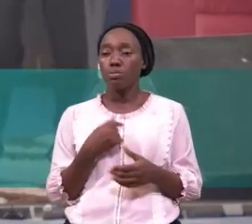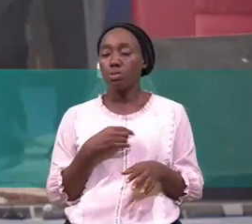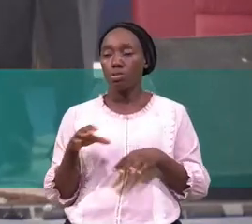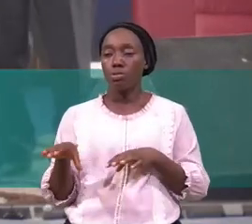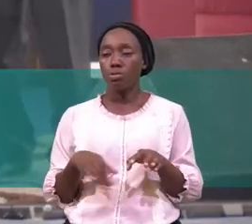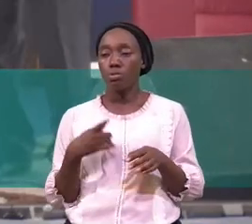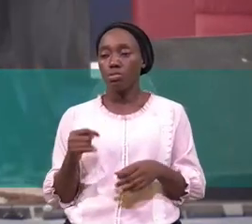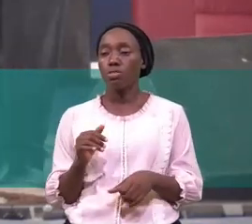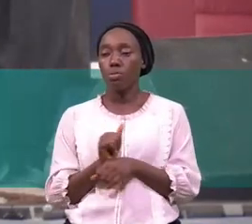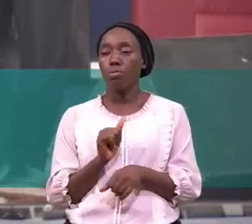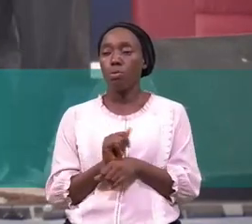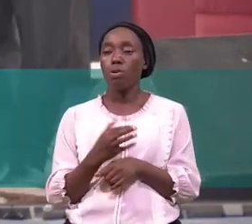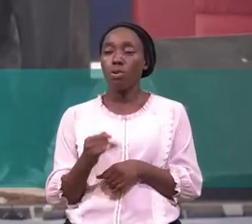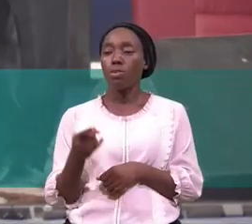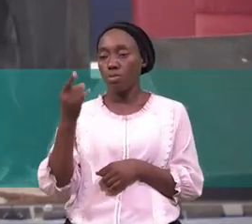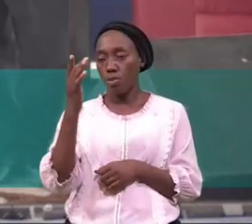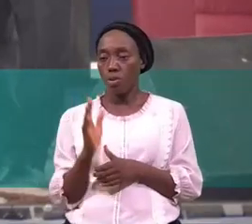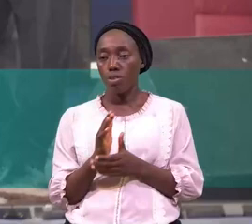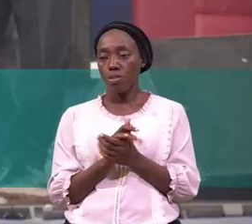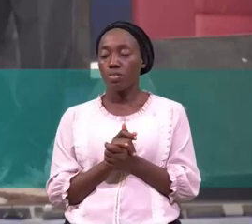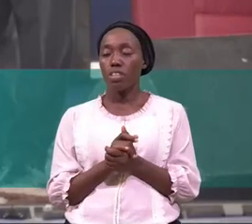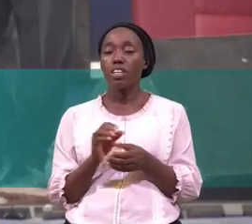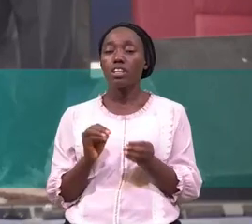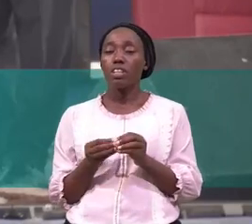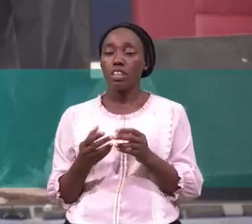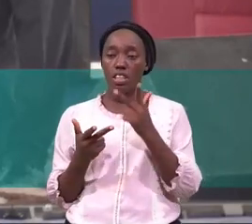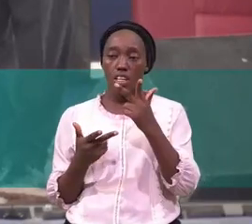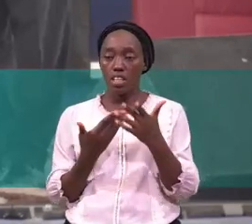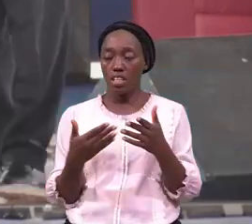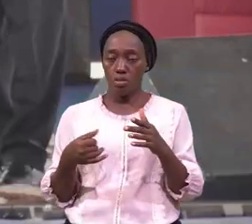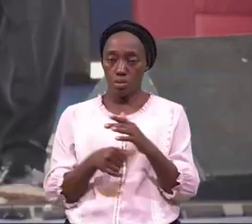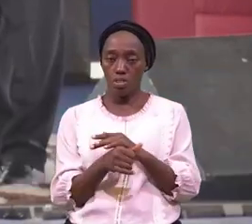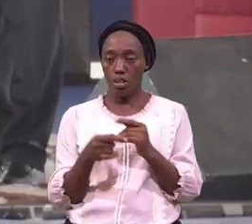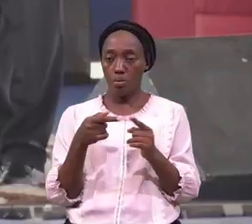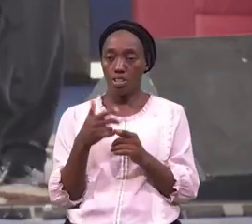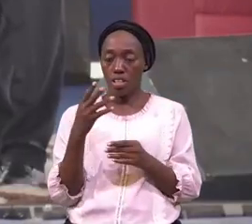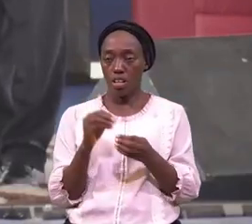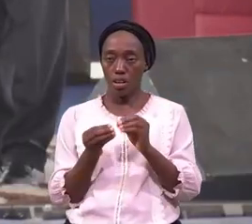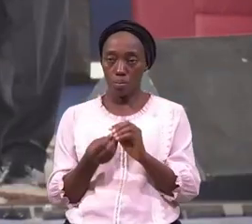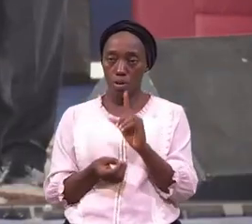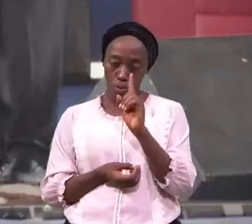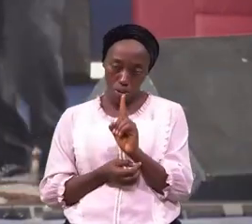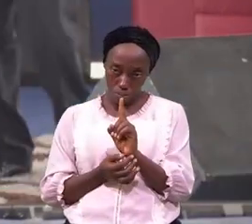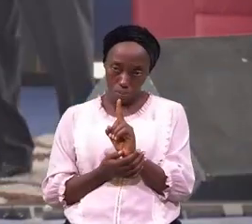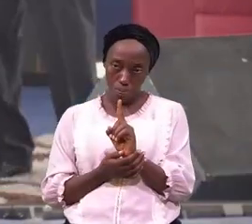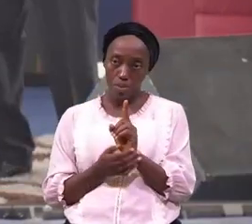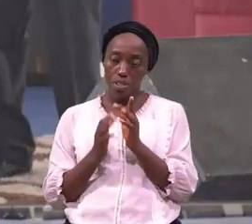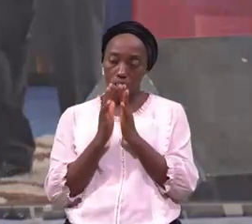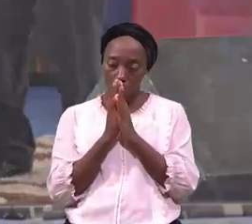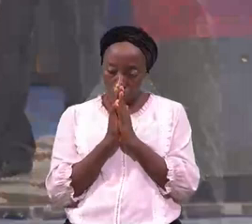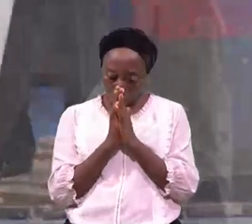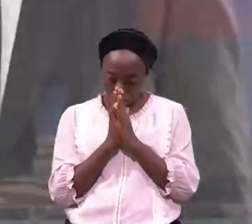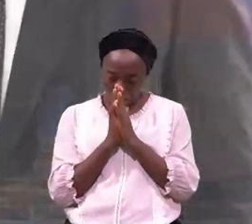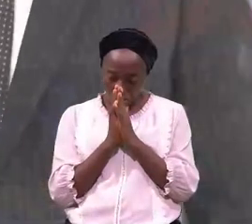Et c'est avec ça que nous faisons l'œuvre de Dieu. Il y a trois éléments dans ce troisième point. Premièrement,